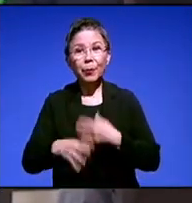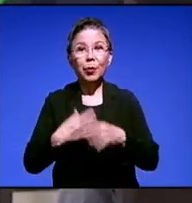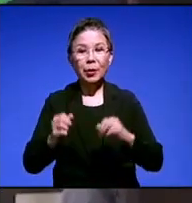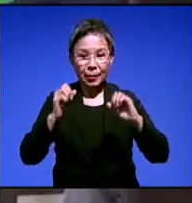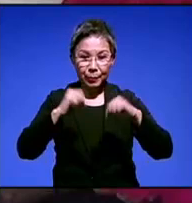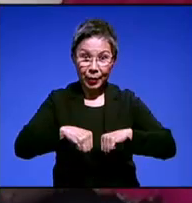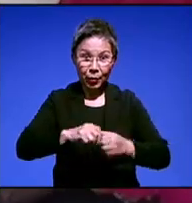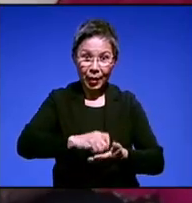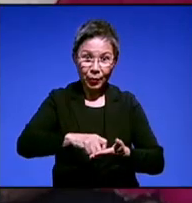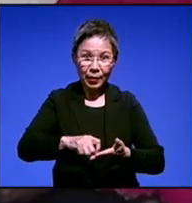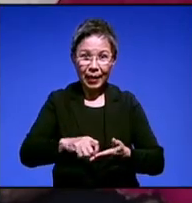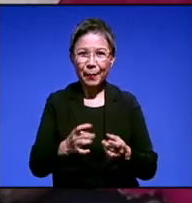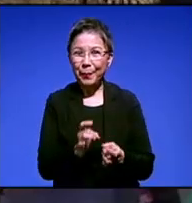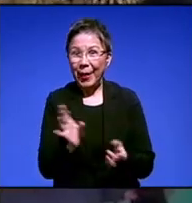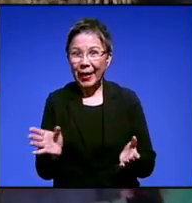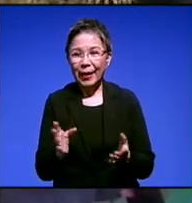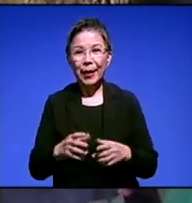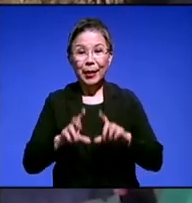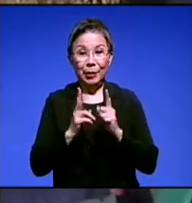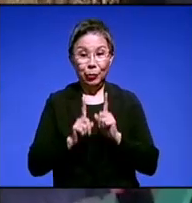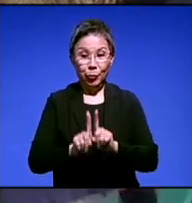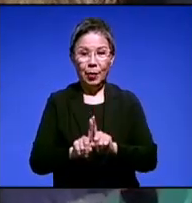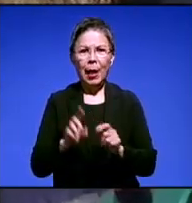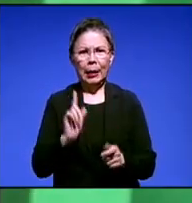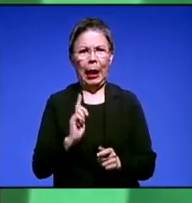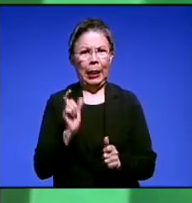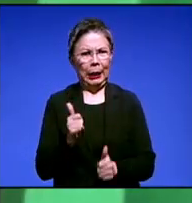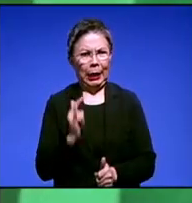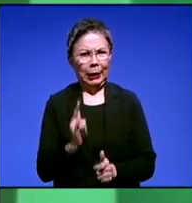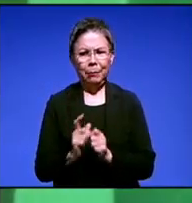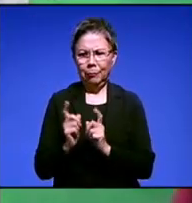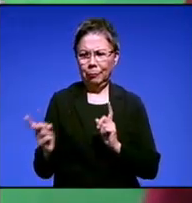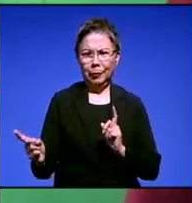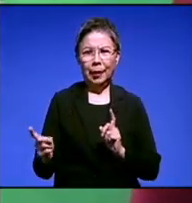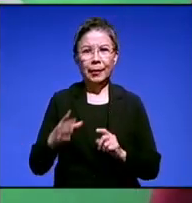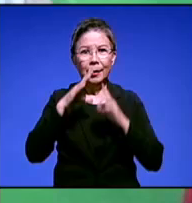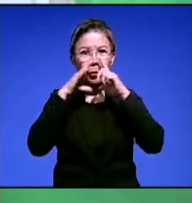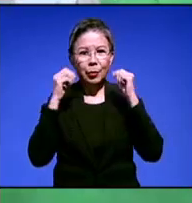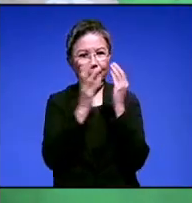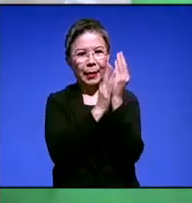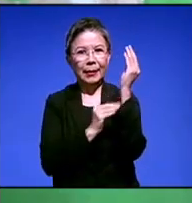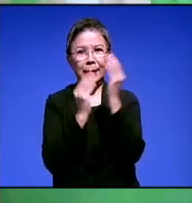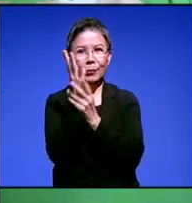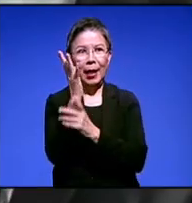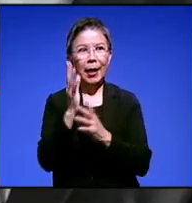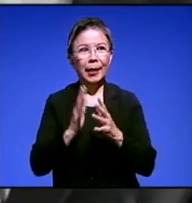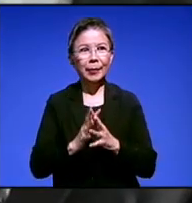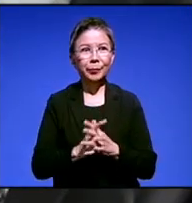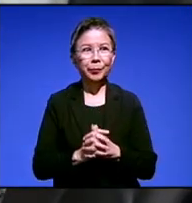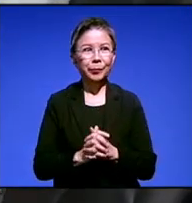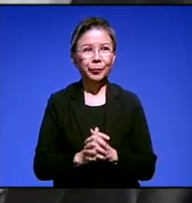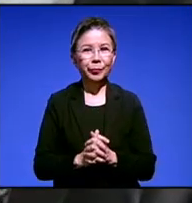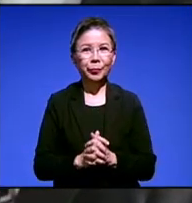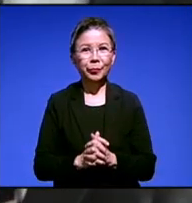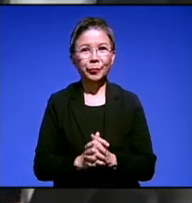pemandangan berbeda. Para mempelai harus menjaga jarak dan diwajibkan mengenakan masker serta sarung tangan. Gimana